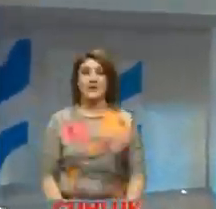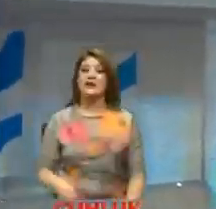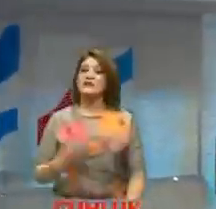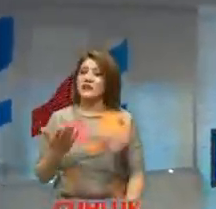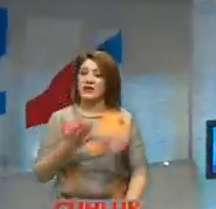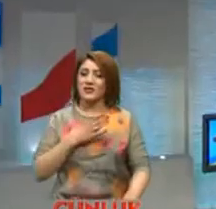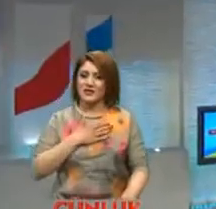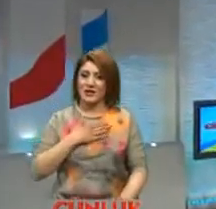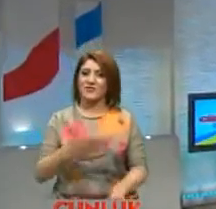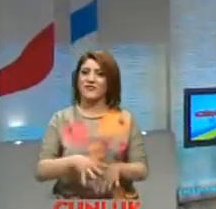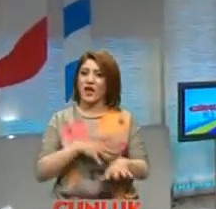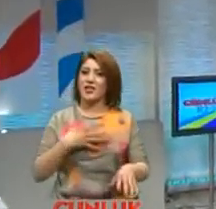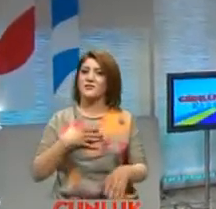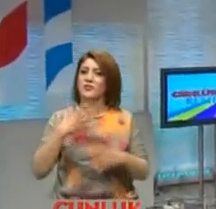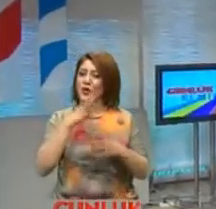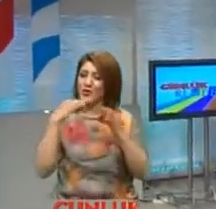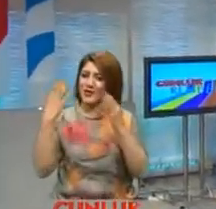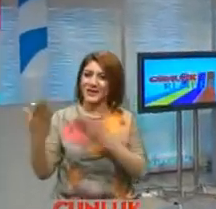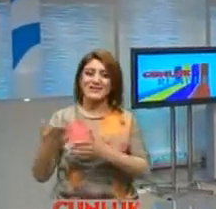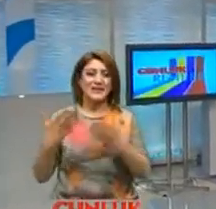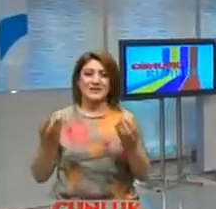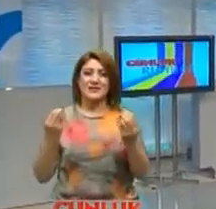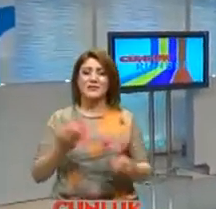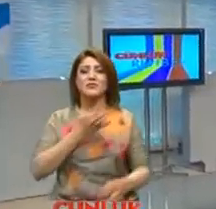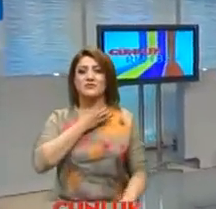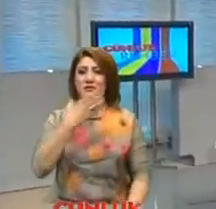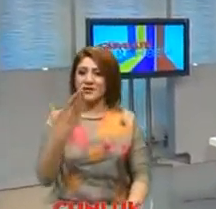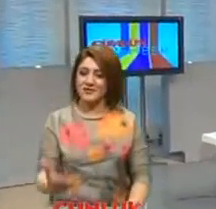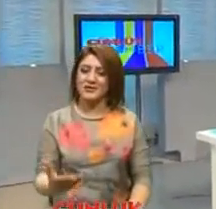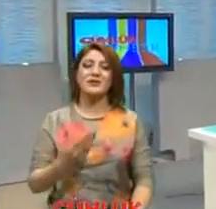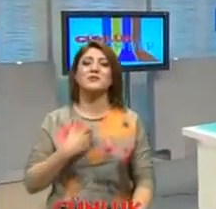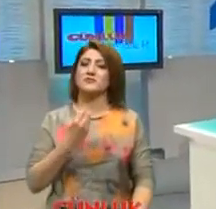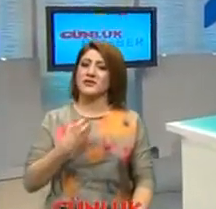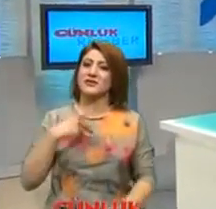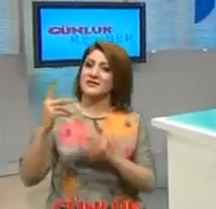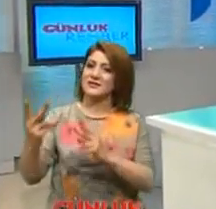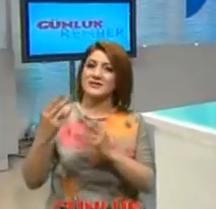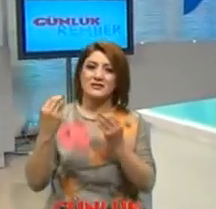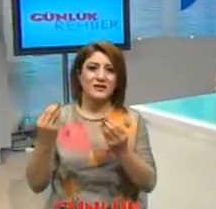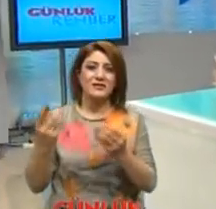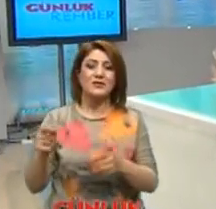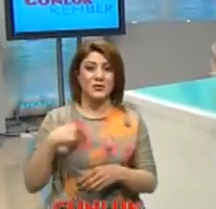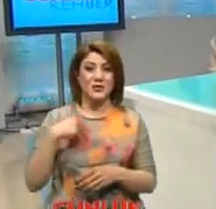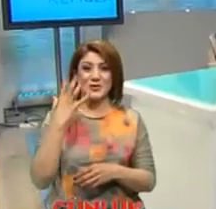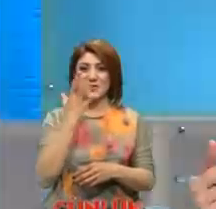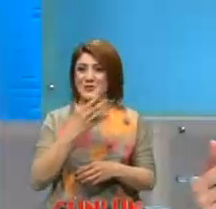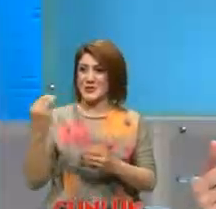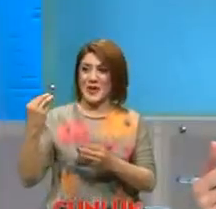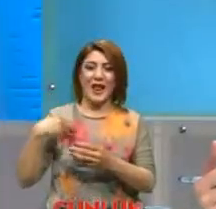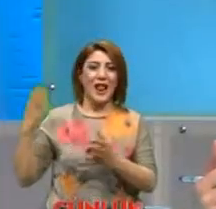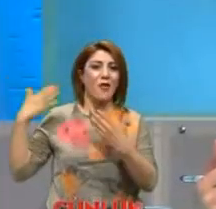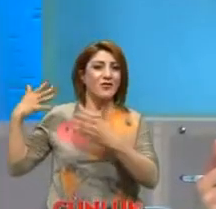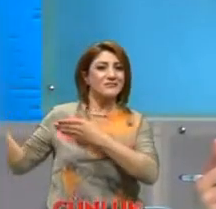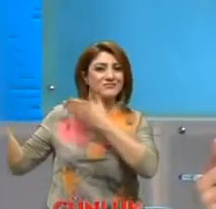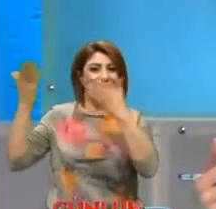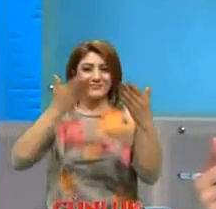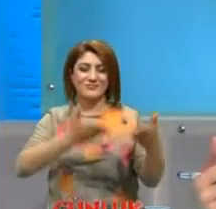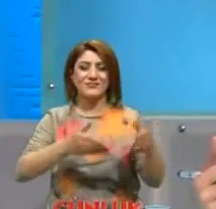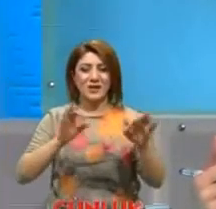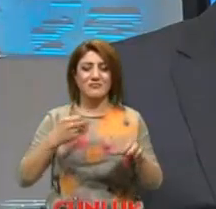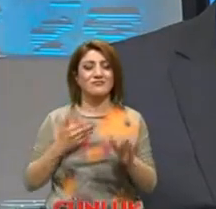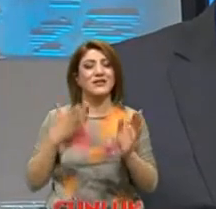Sayın Valim hoş geldiniz. Nasılsınız? Hoş bulduk Pınar Hanım. Teşekkür ediyorum. Sizler de iyisiniz umarım. Çok iyiyiz. Gelirken güzel havaları da getirmişsiniz. Her zaman